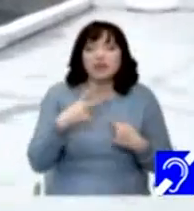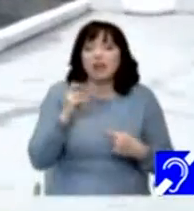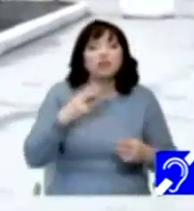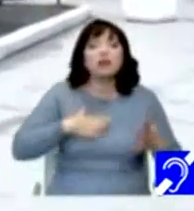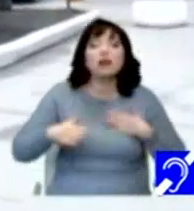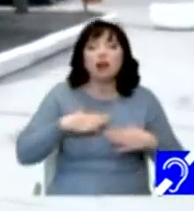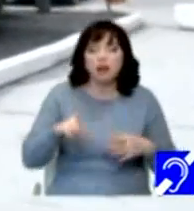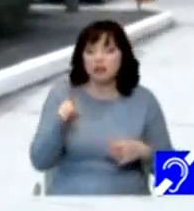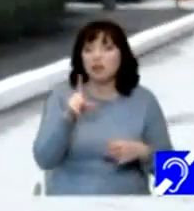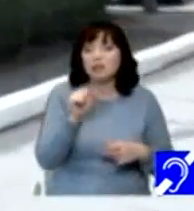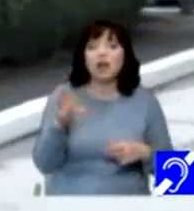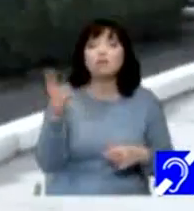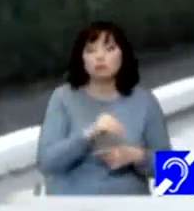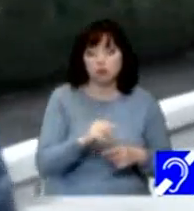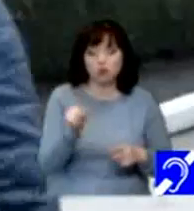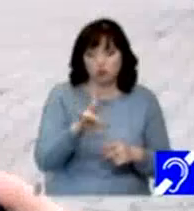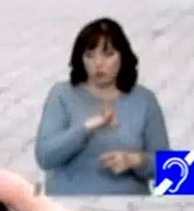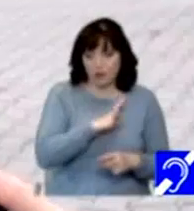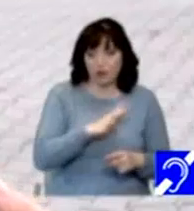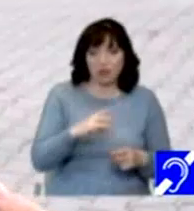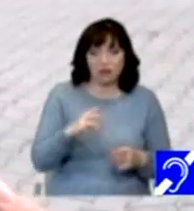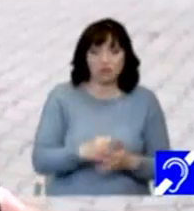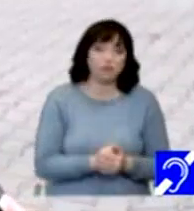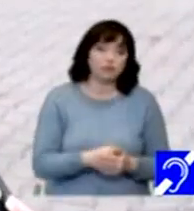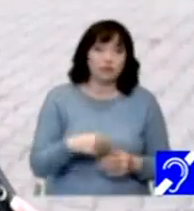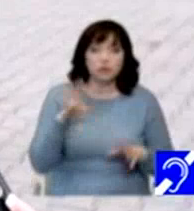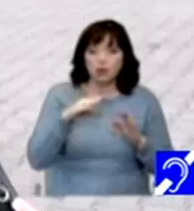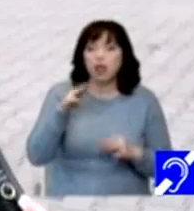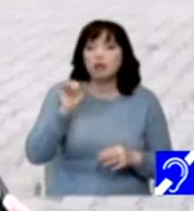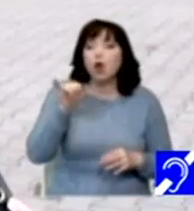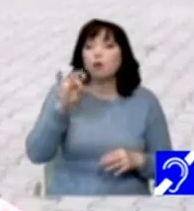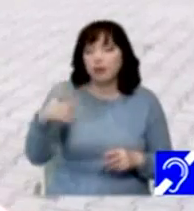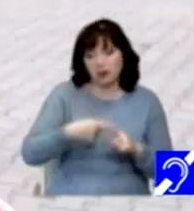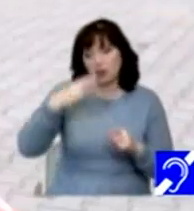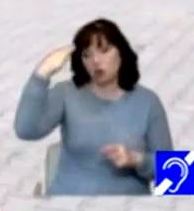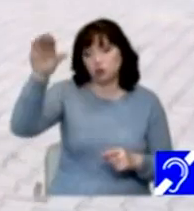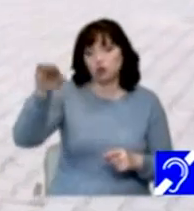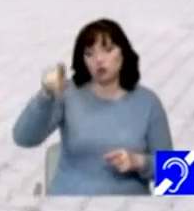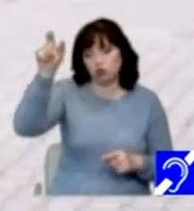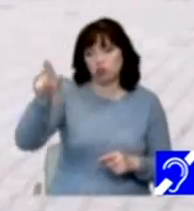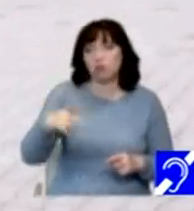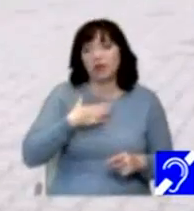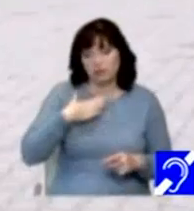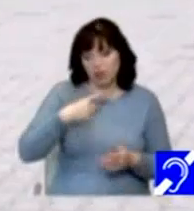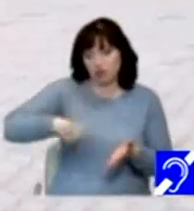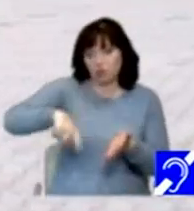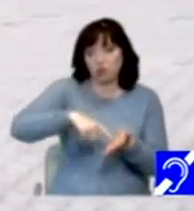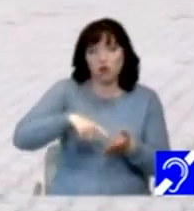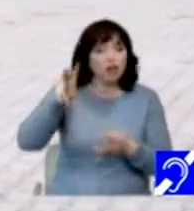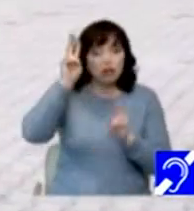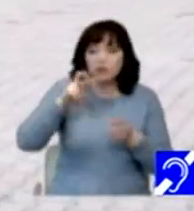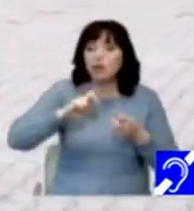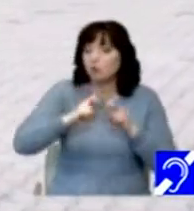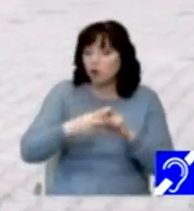bucuroasă de tot ce a fost, dar cum este, așa și este. Tauber e un om străin în orașul nostru. Nu știe orașul, nu știe